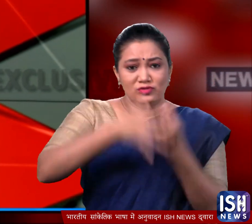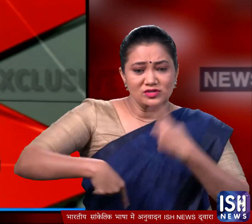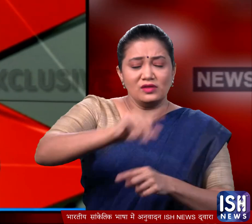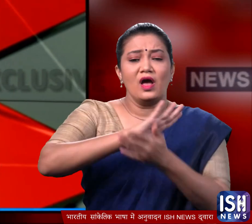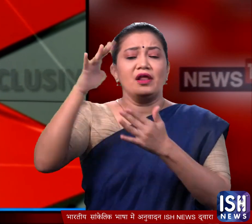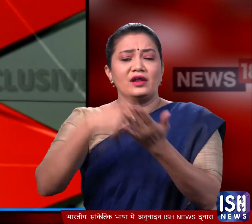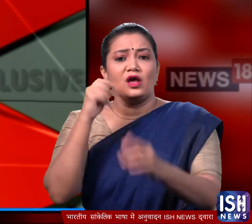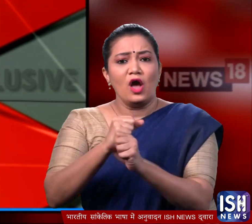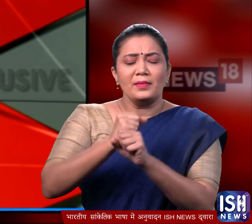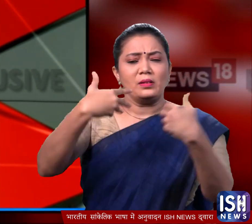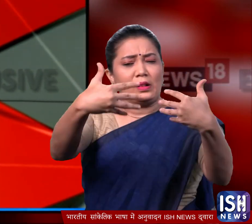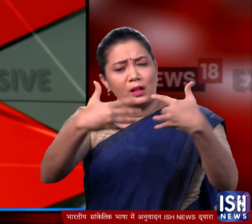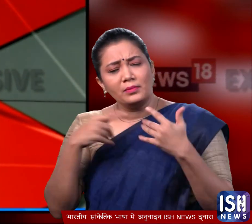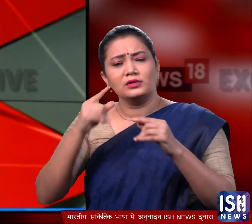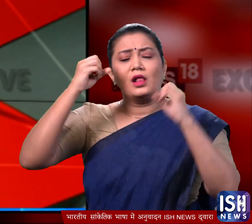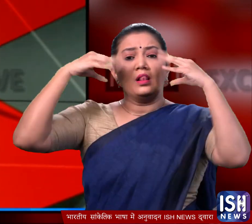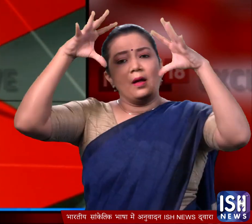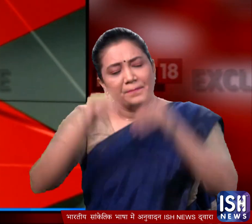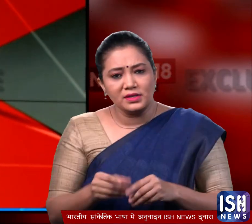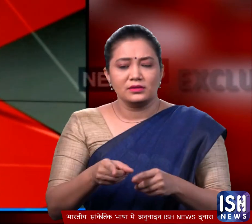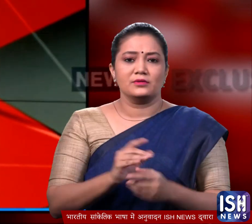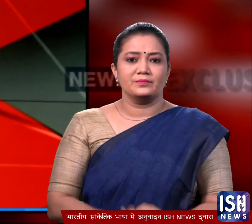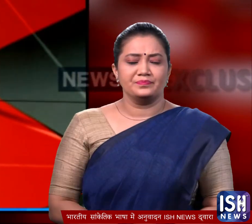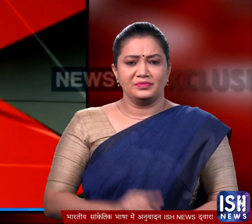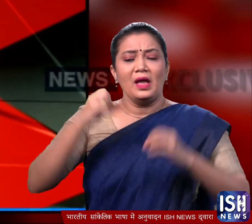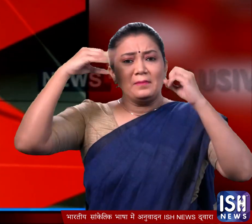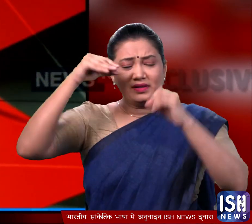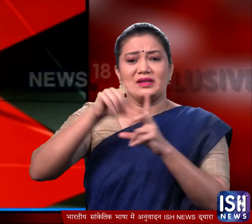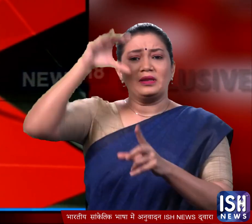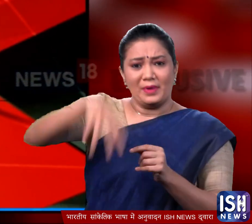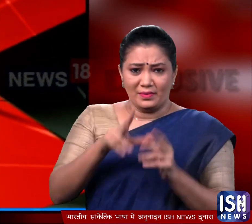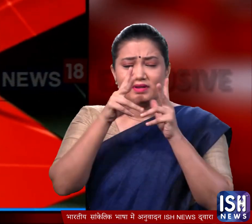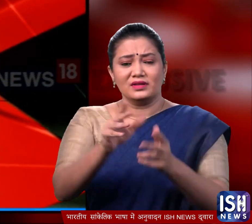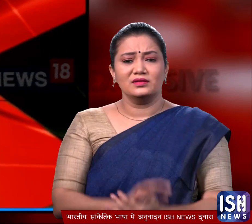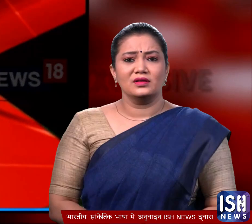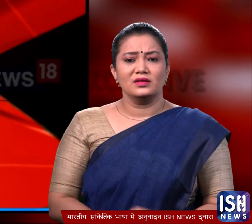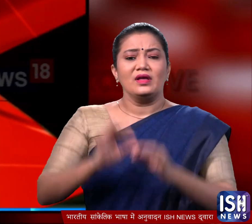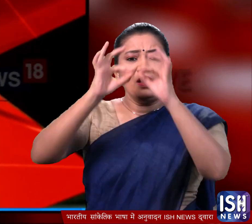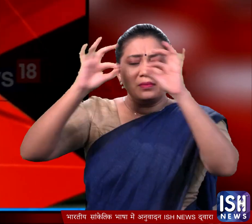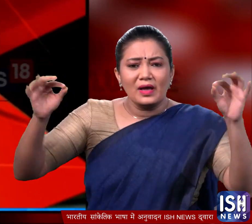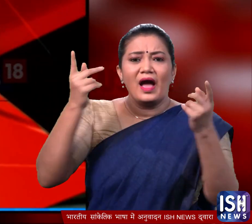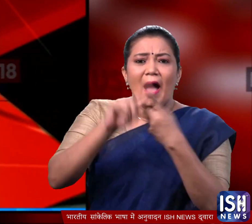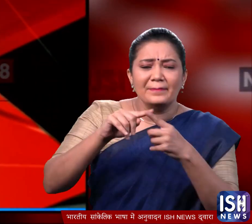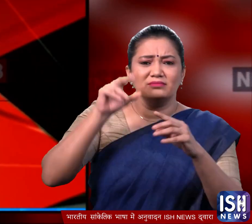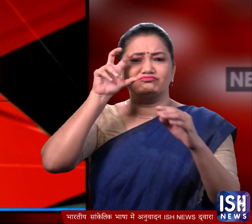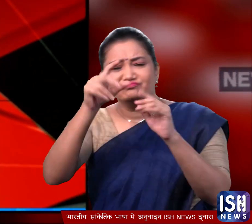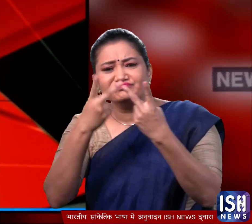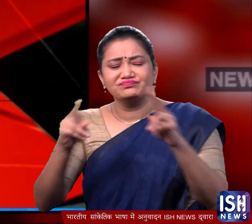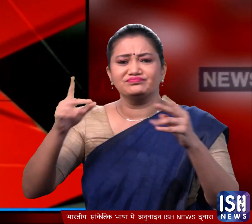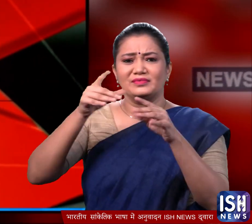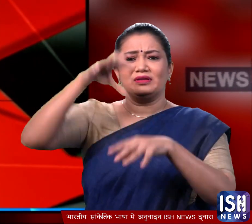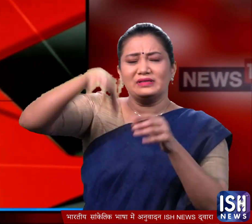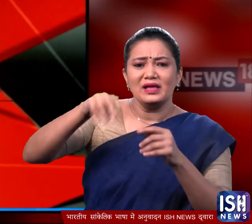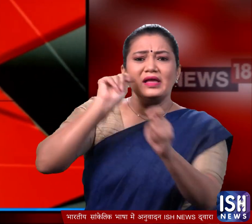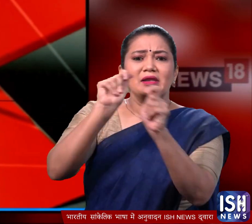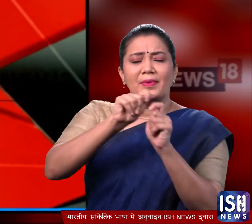कि हरियाणा सरकार उनको परेशान करने के लिए बिजली काट देती है। जबकि बिजली विभाग के अधिकारियों की दलील है कि तार, ट्रांसफार्मर और बिजली के